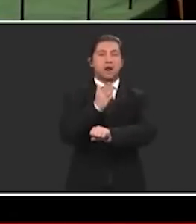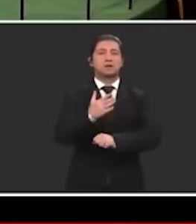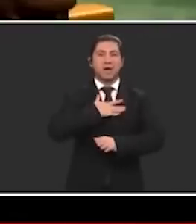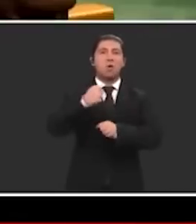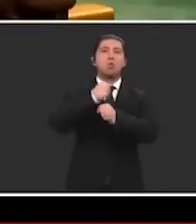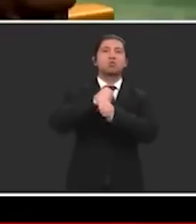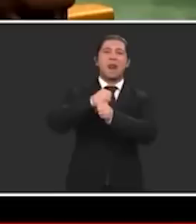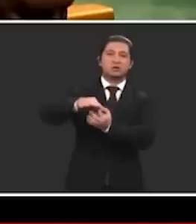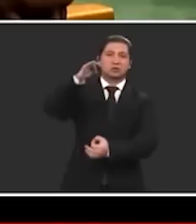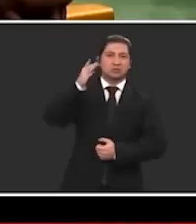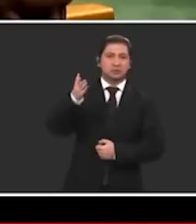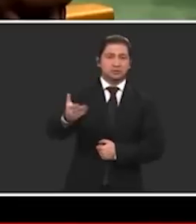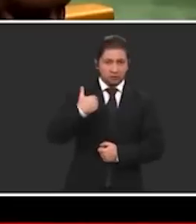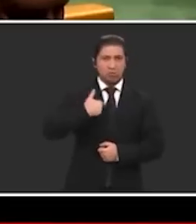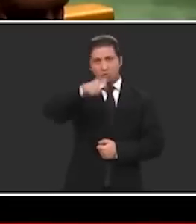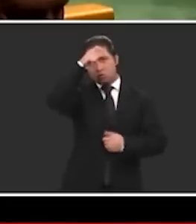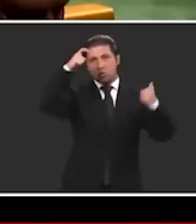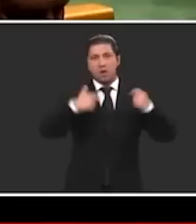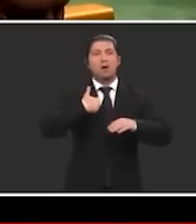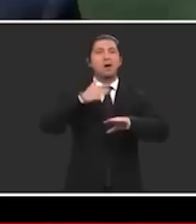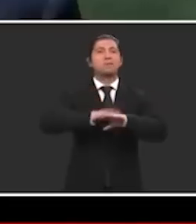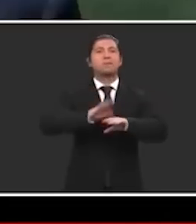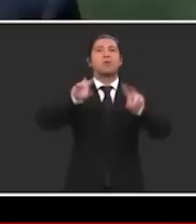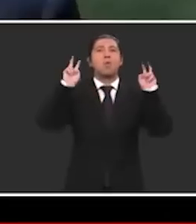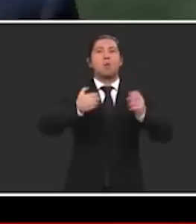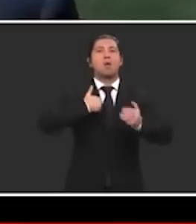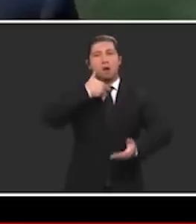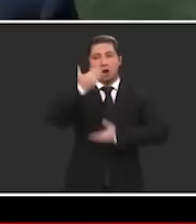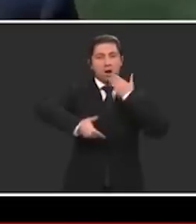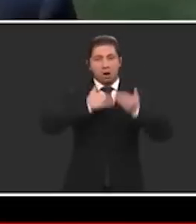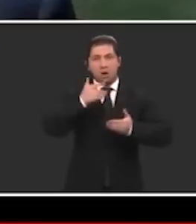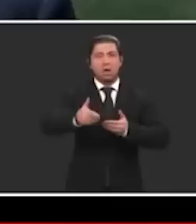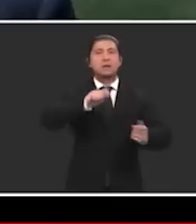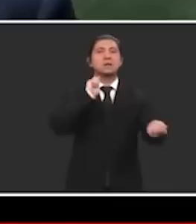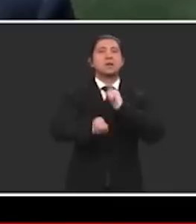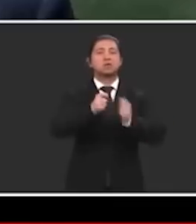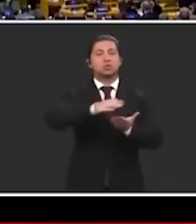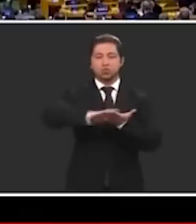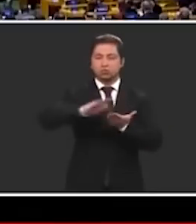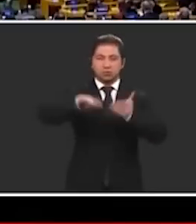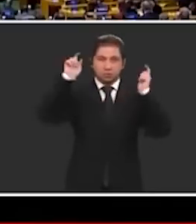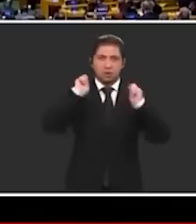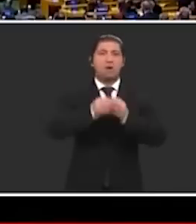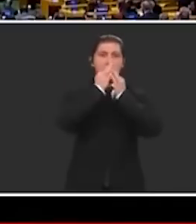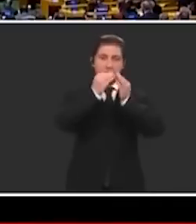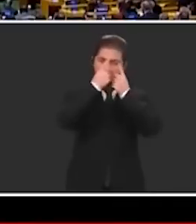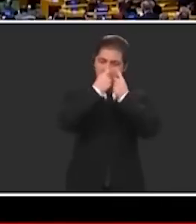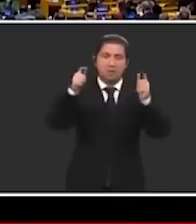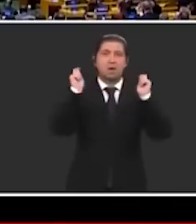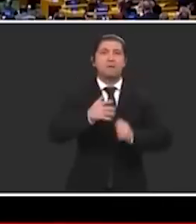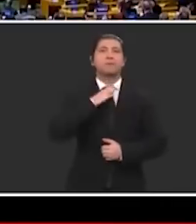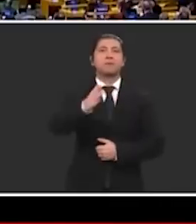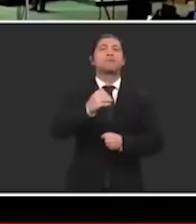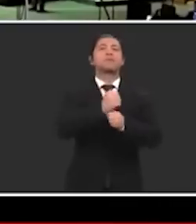Sayın Guterres de ülkemizin tezlerine benzer ifadelerle reform çağrısında bulundu.